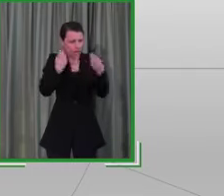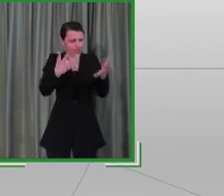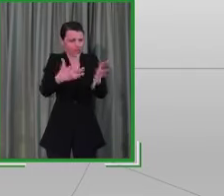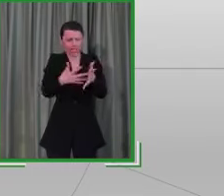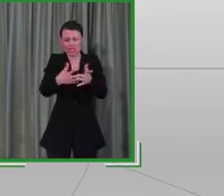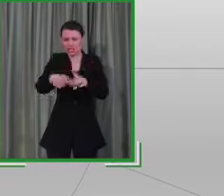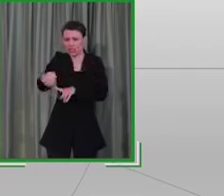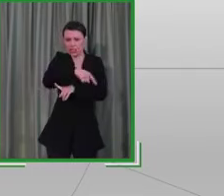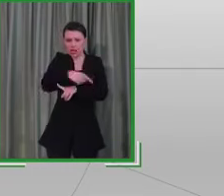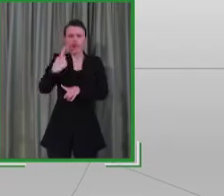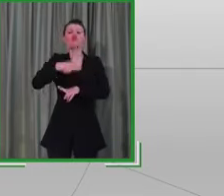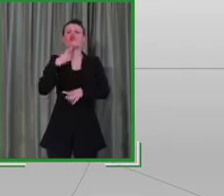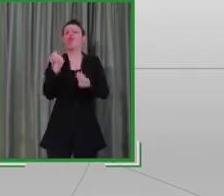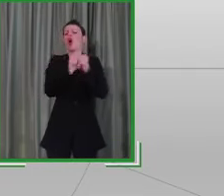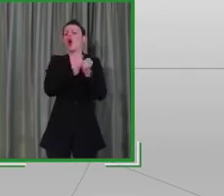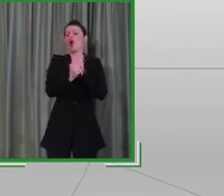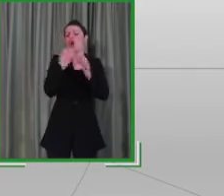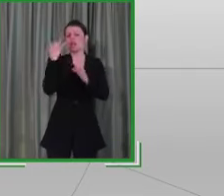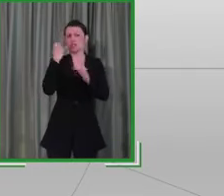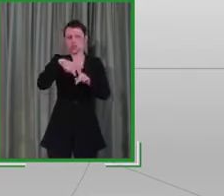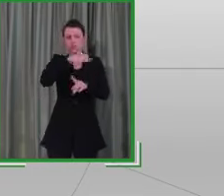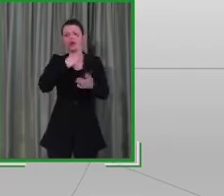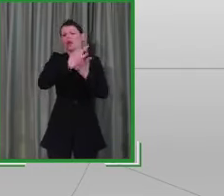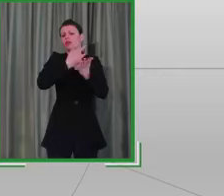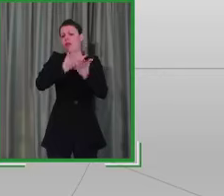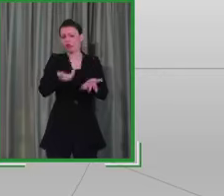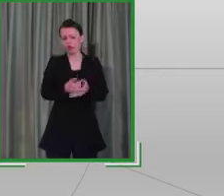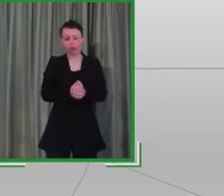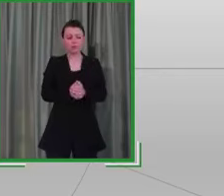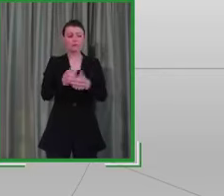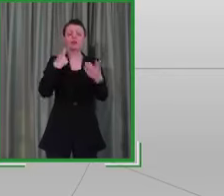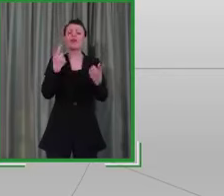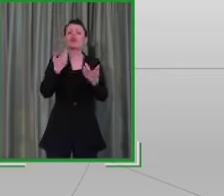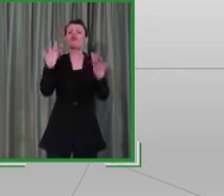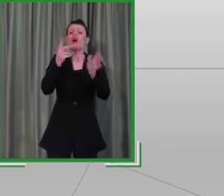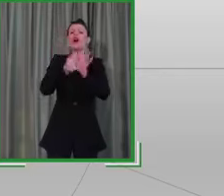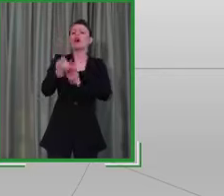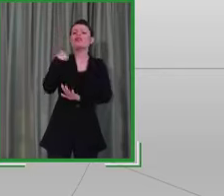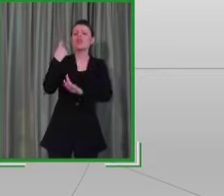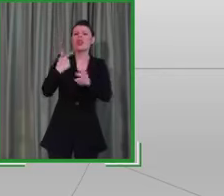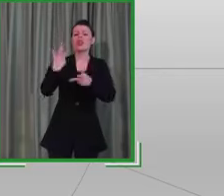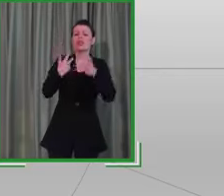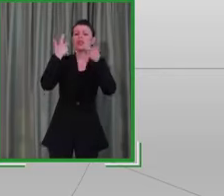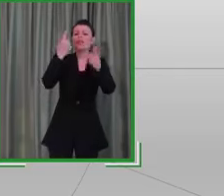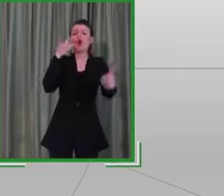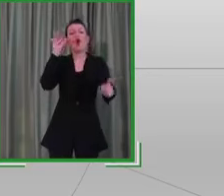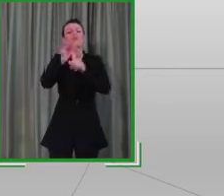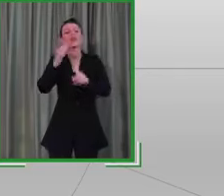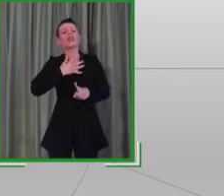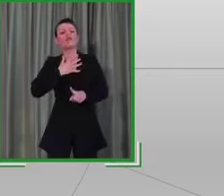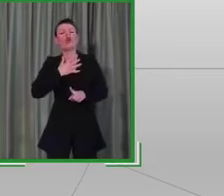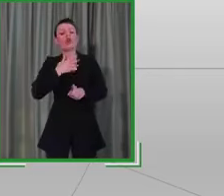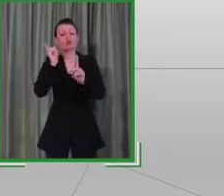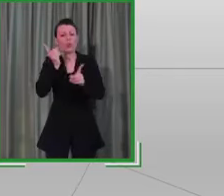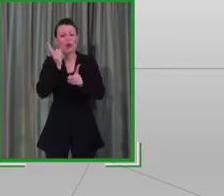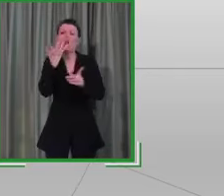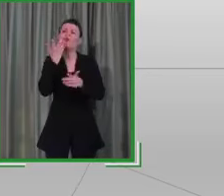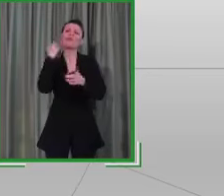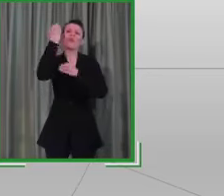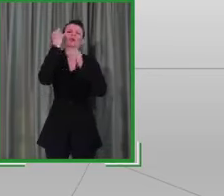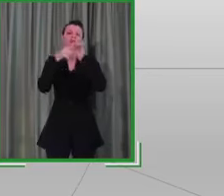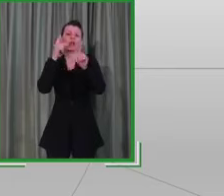detto ieri il nostro obiettivo è quello di pensare al domani quindi la lombardia guarda avanti